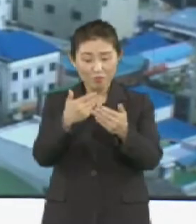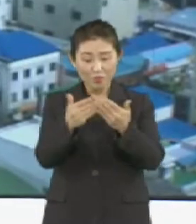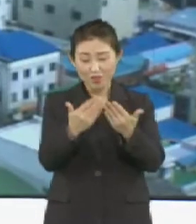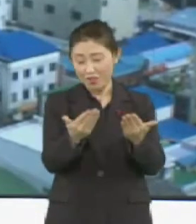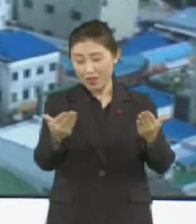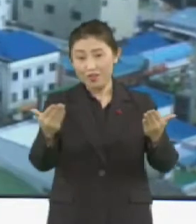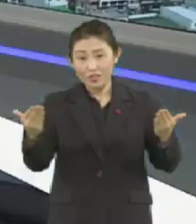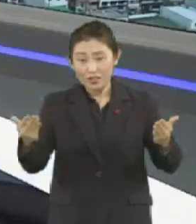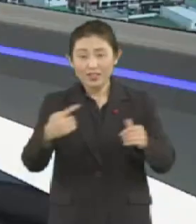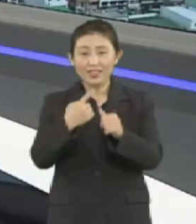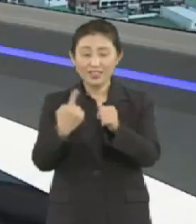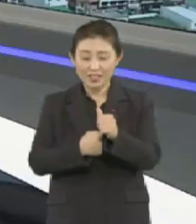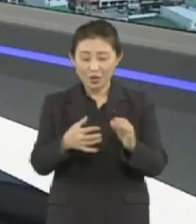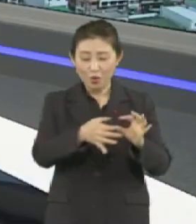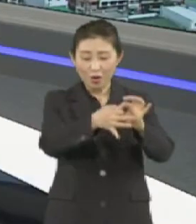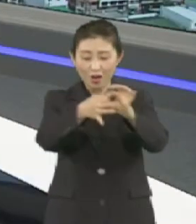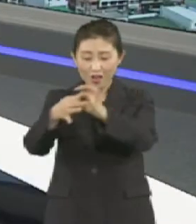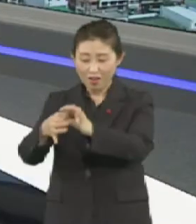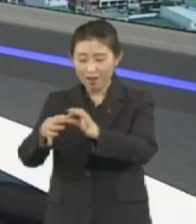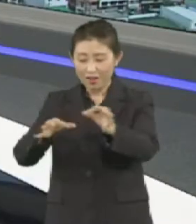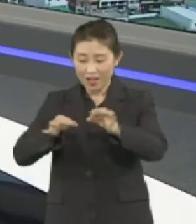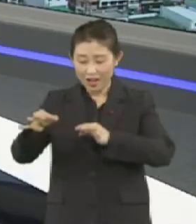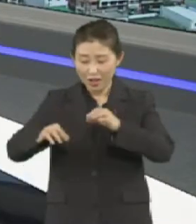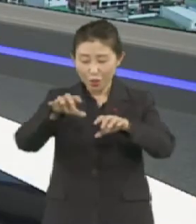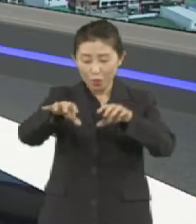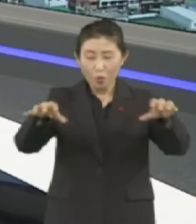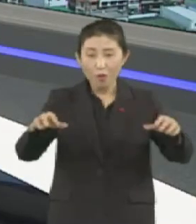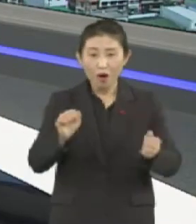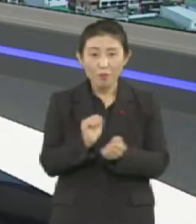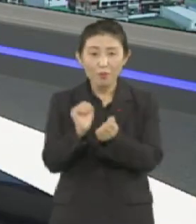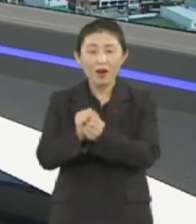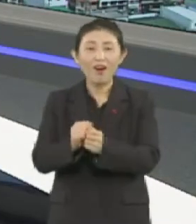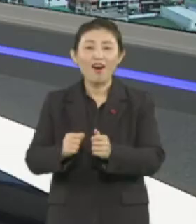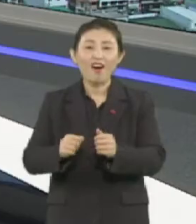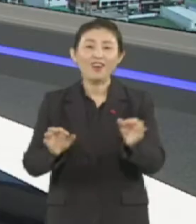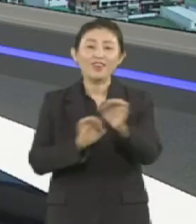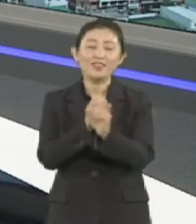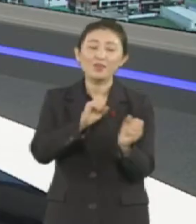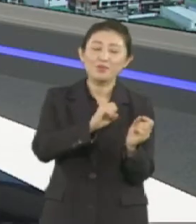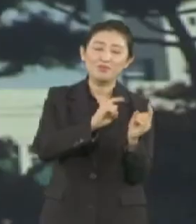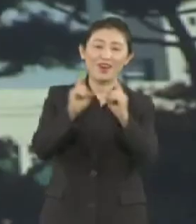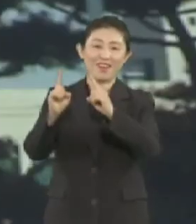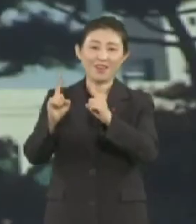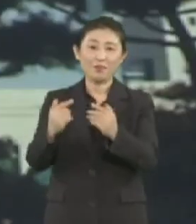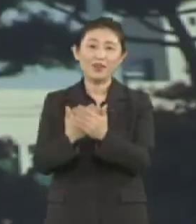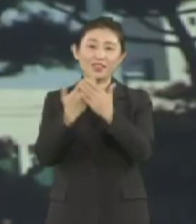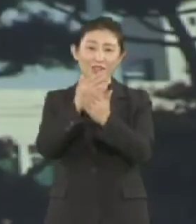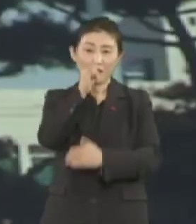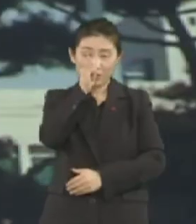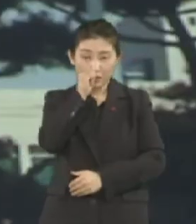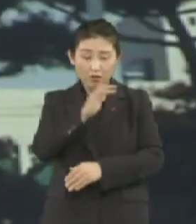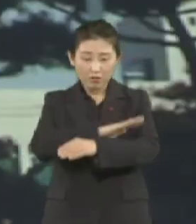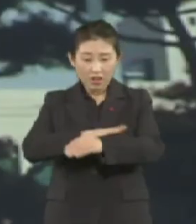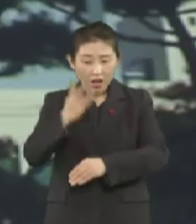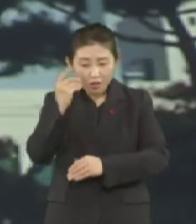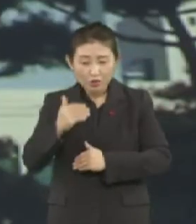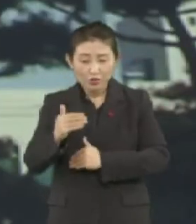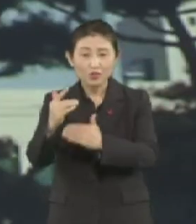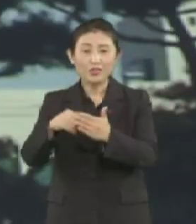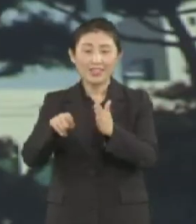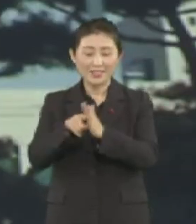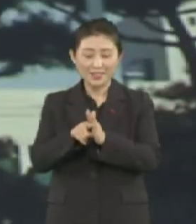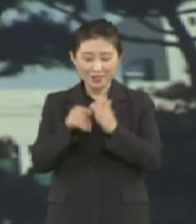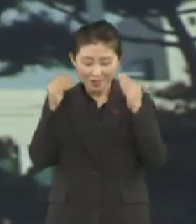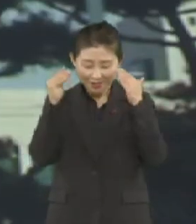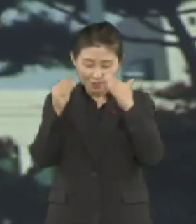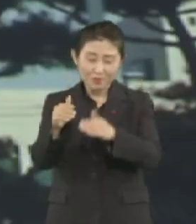지역의 경제 활성화에도 크게 기여할 것으로 보여집니다. 그래서 앞으로 이 사업이 원활히 추진될 수 있도록